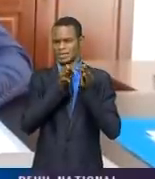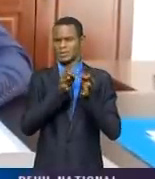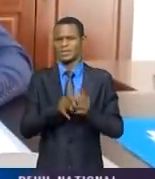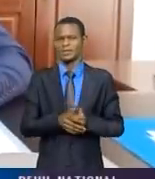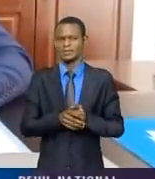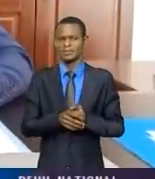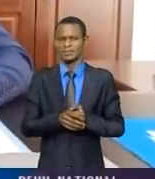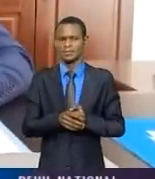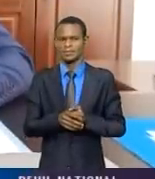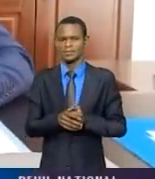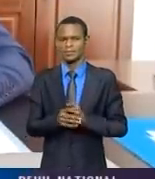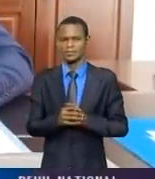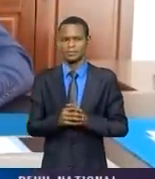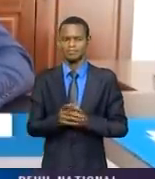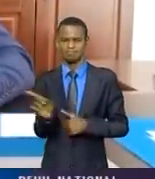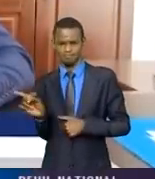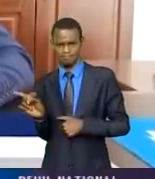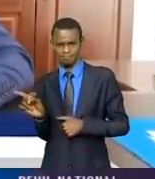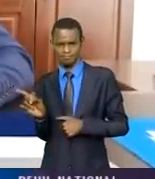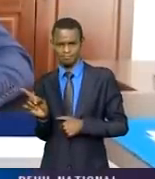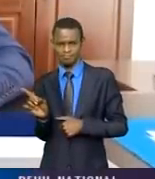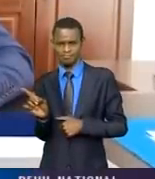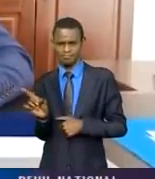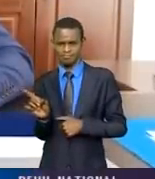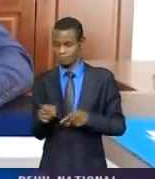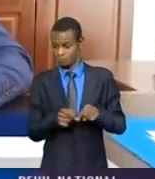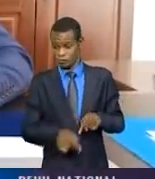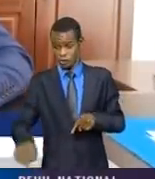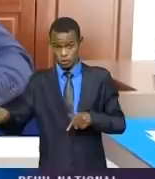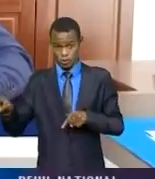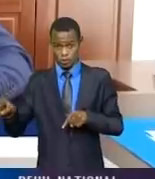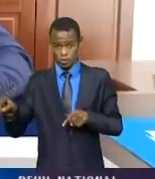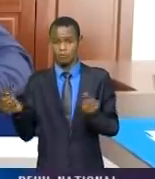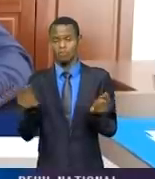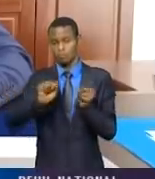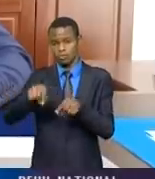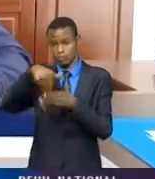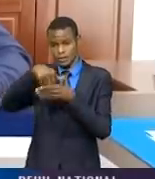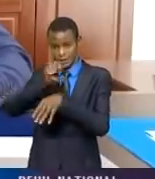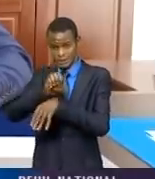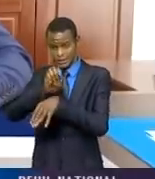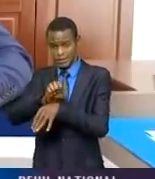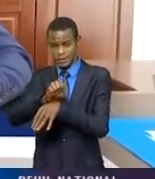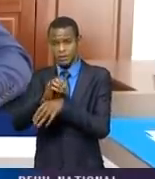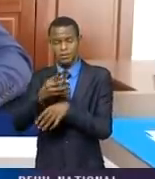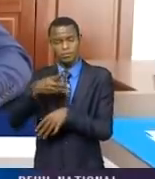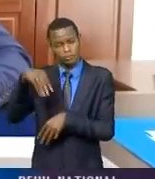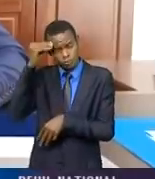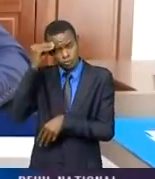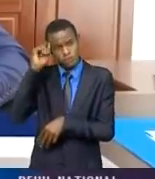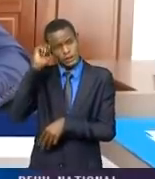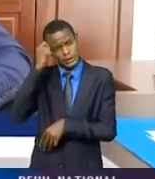méditation de recueillement et autres ans encourant sénat monsieur cette